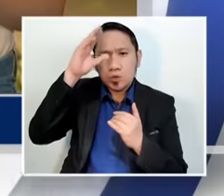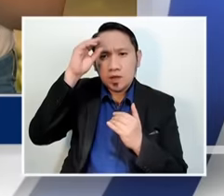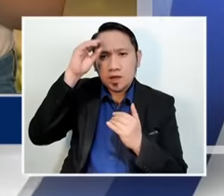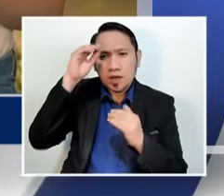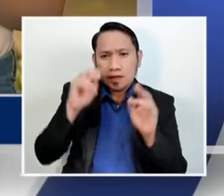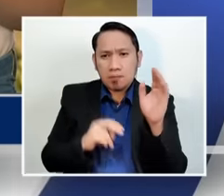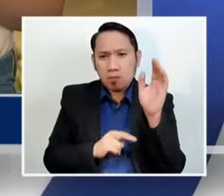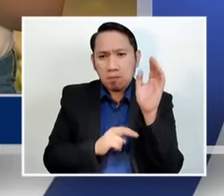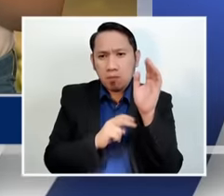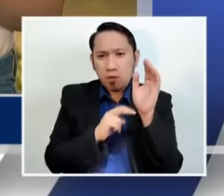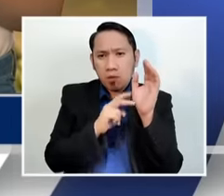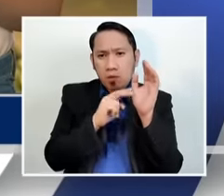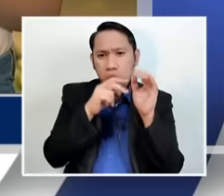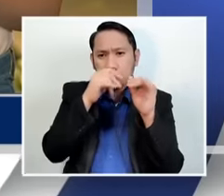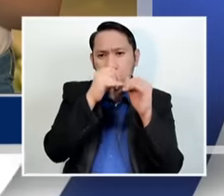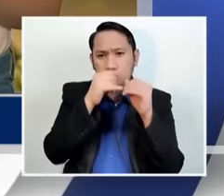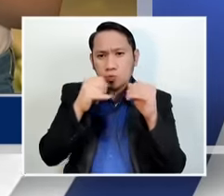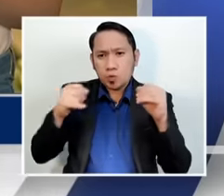ng kuryente?